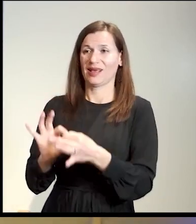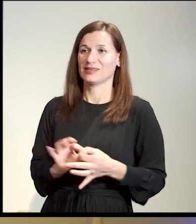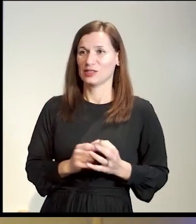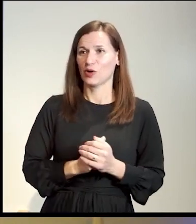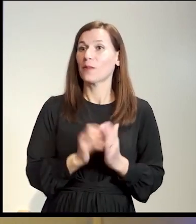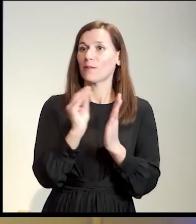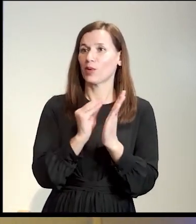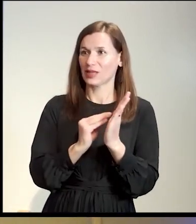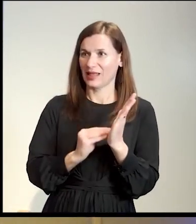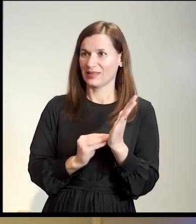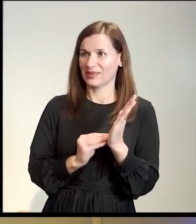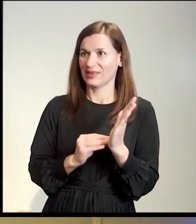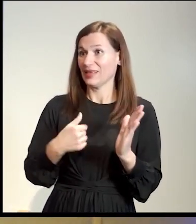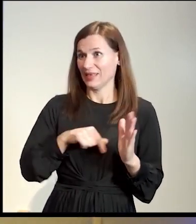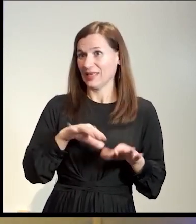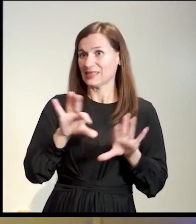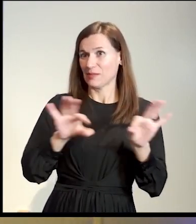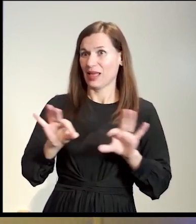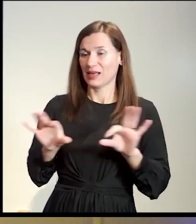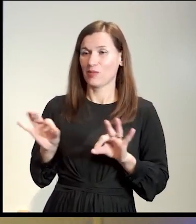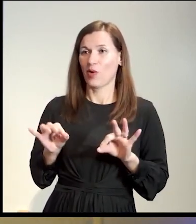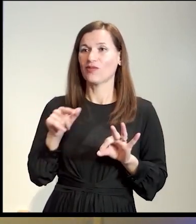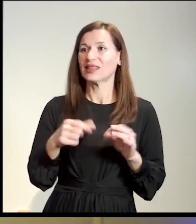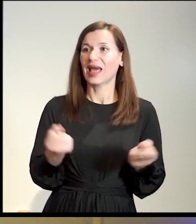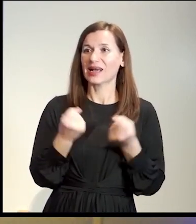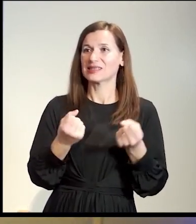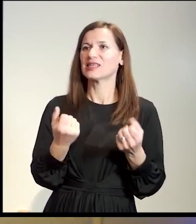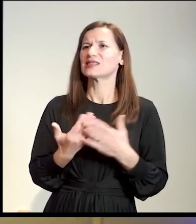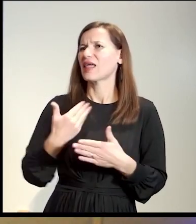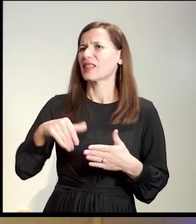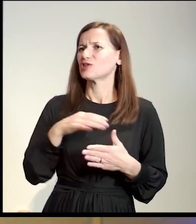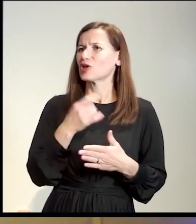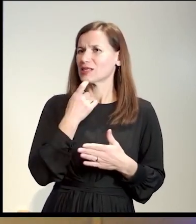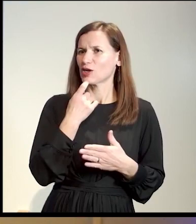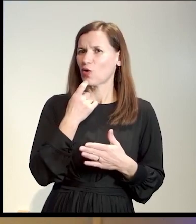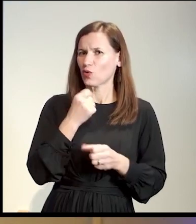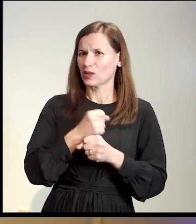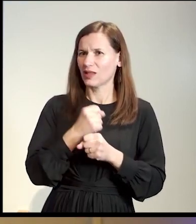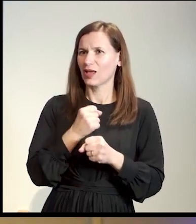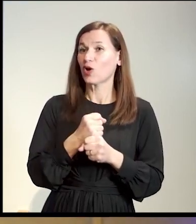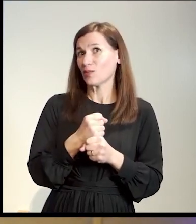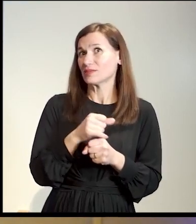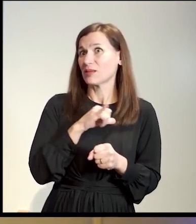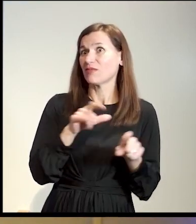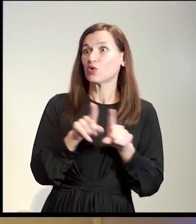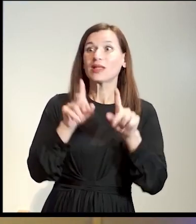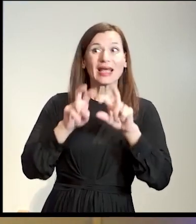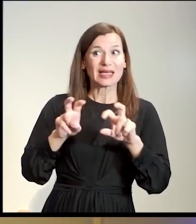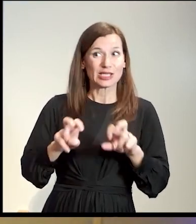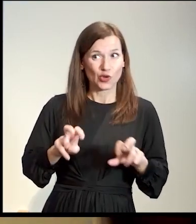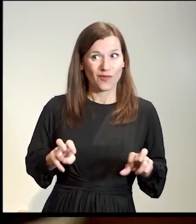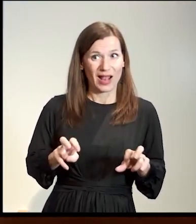Podatki, ki jih zberemo v tej akciji, so za naše jezikovno delo tudi raziskovalno zanimivi, saj kažejo